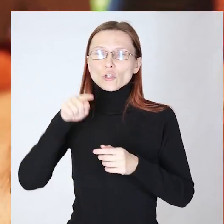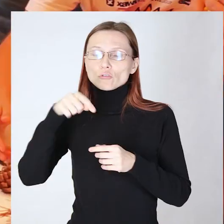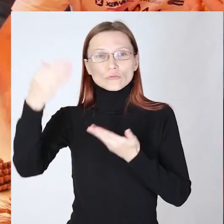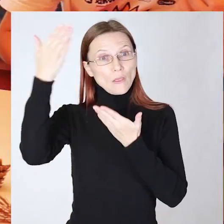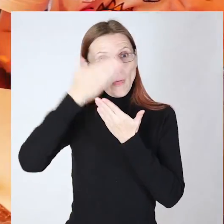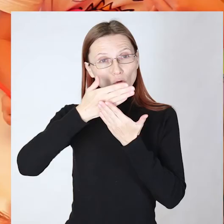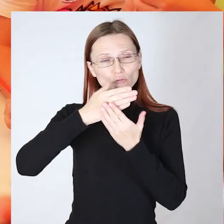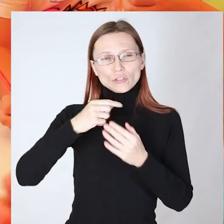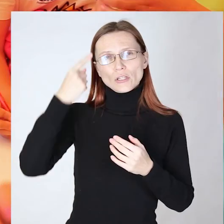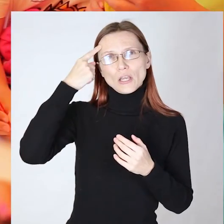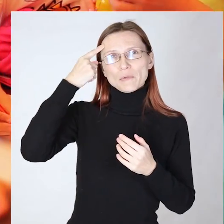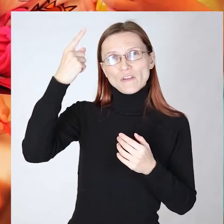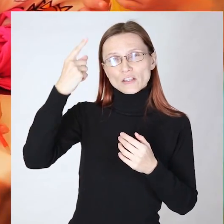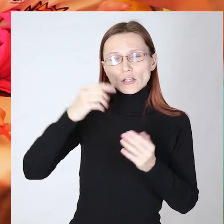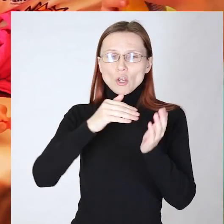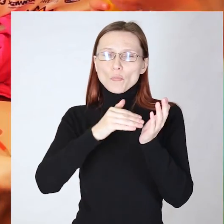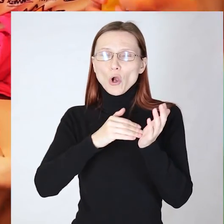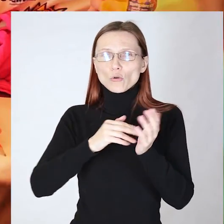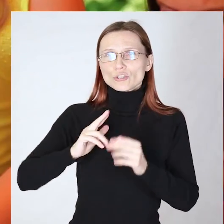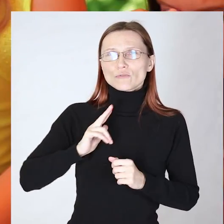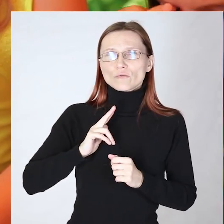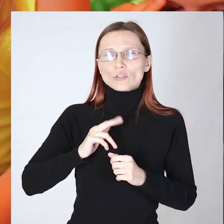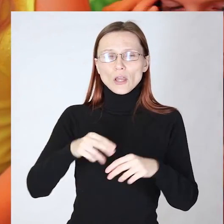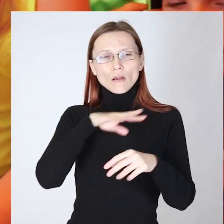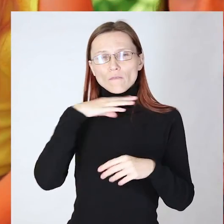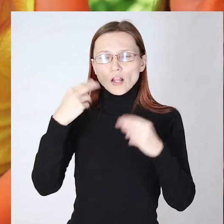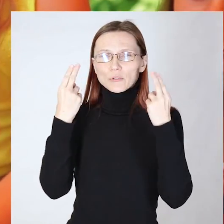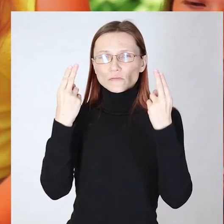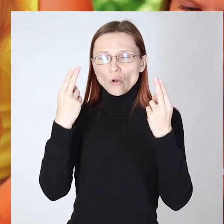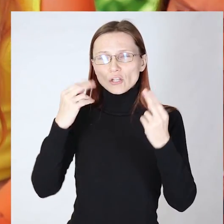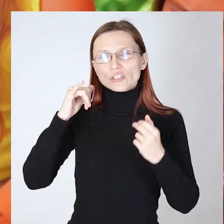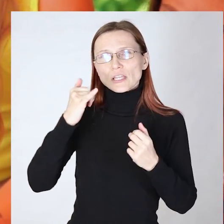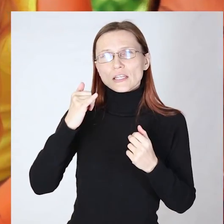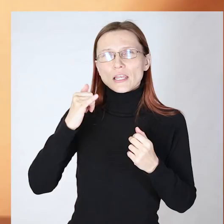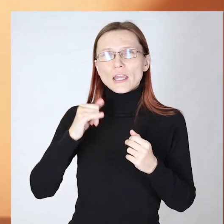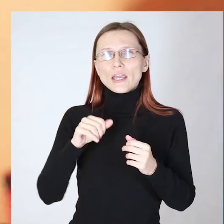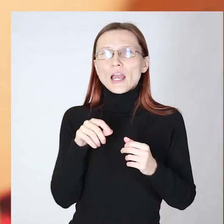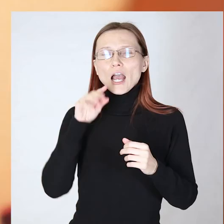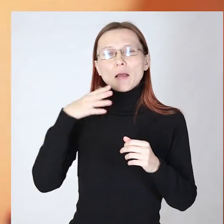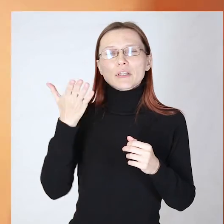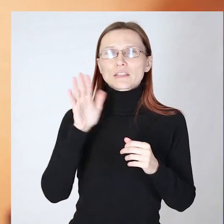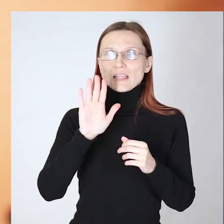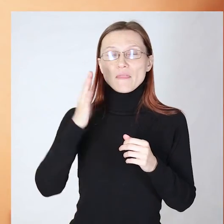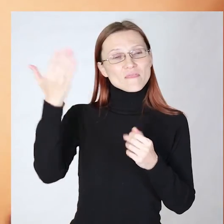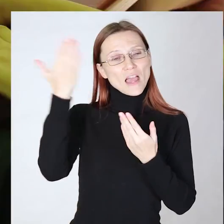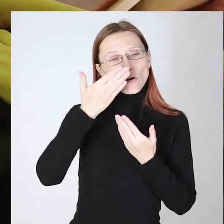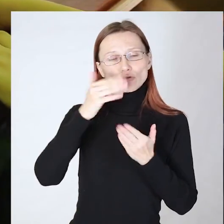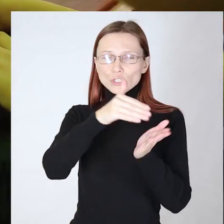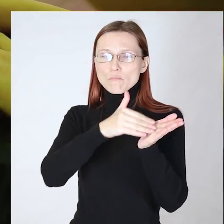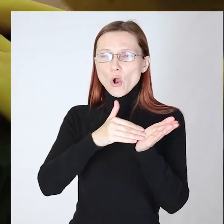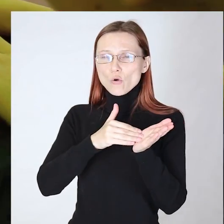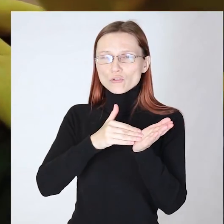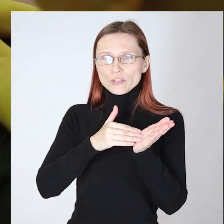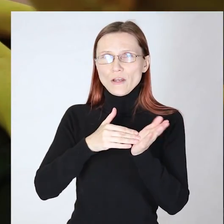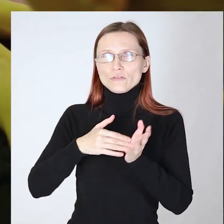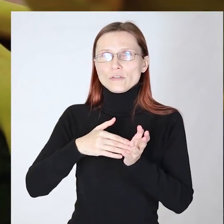Takže dôležitou témou vzdelávania sú kompetencie a vzdelávacie ciele. Bez nich by